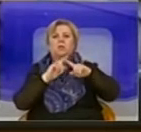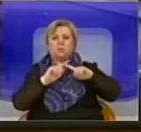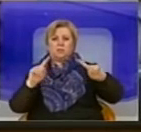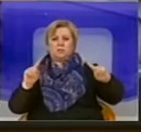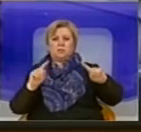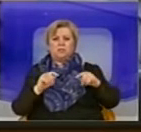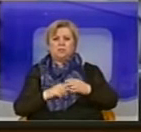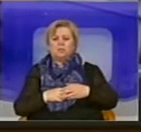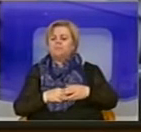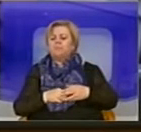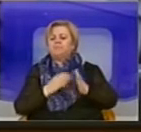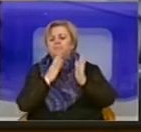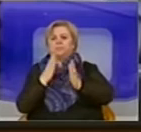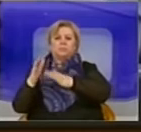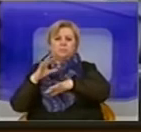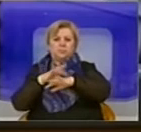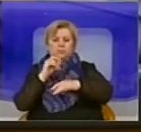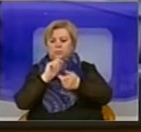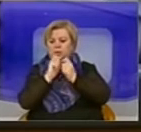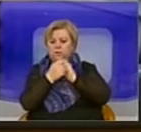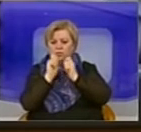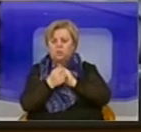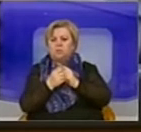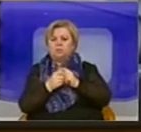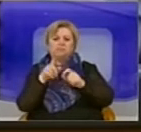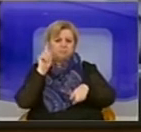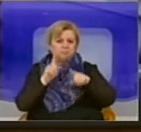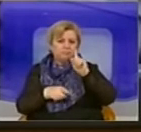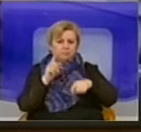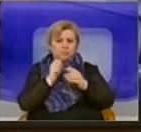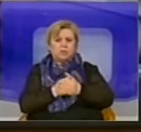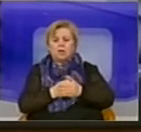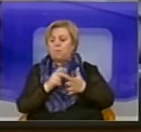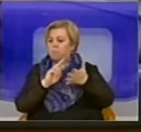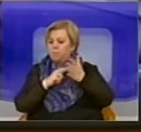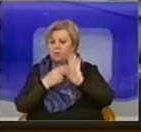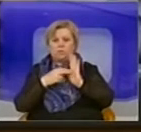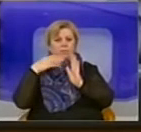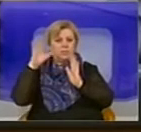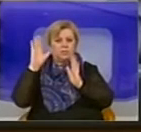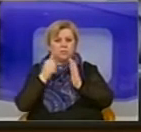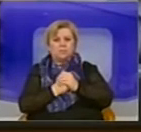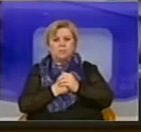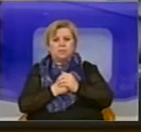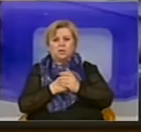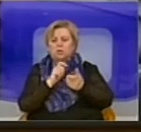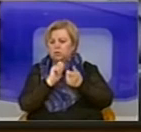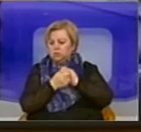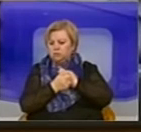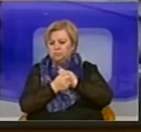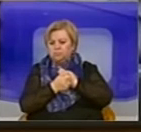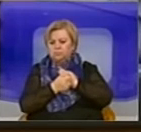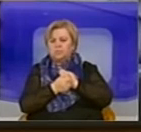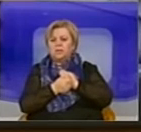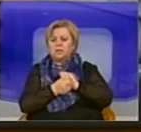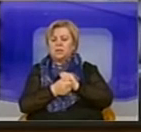është krejtësisht normale që prioritetet të ndryshojnë shumë shpesh, në fushën e politikës së jashtme ato zakonisht nuk ndryshojnë shpesh brenda një